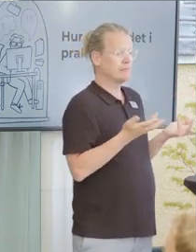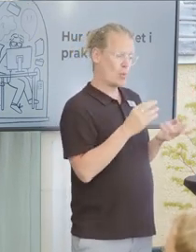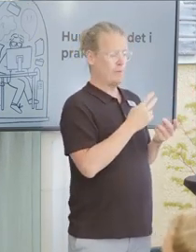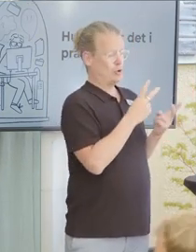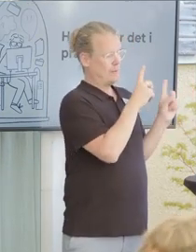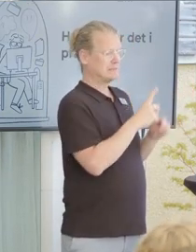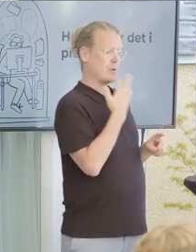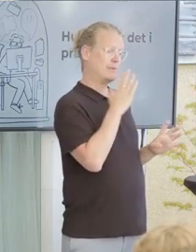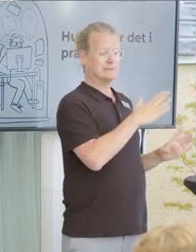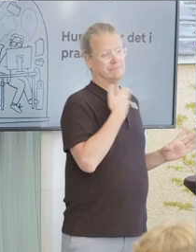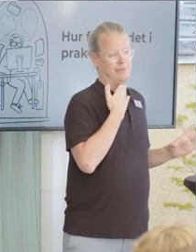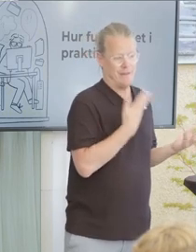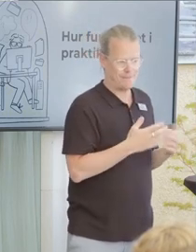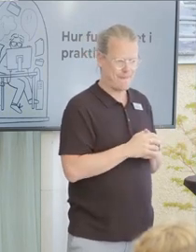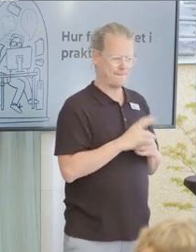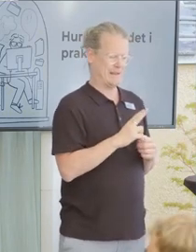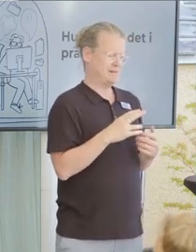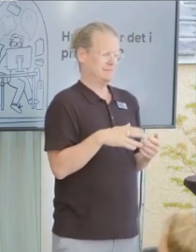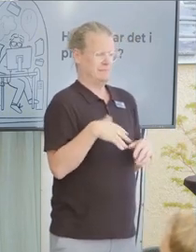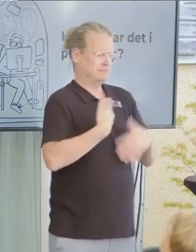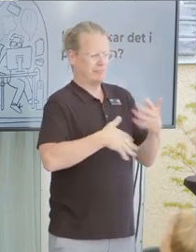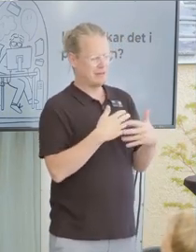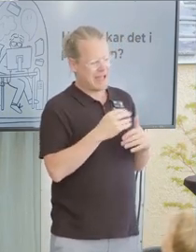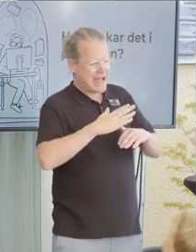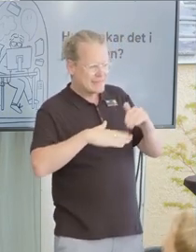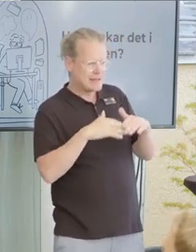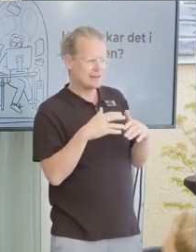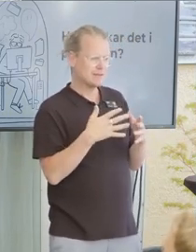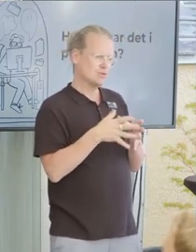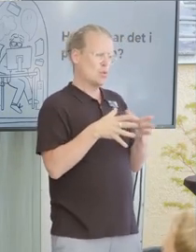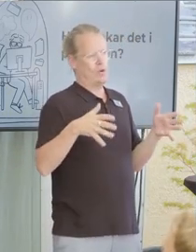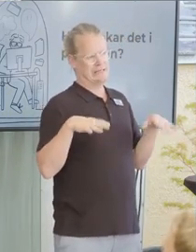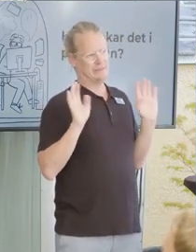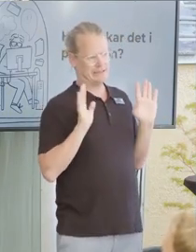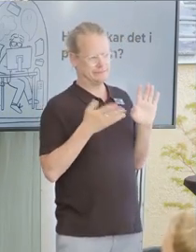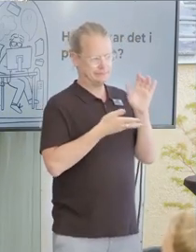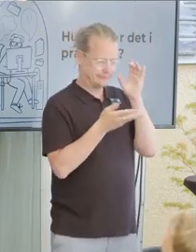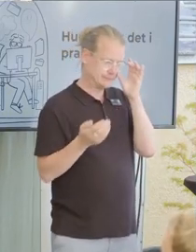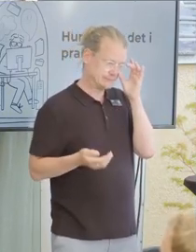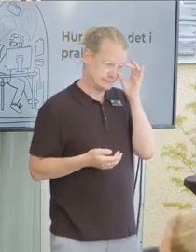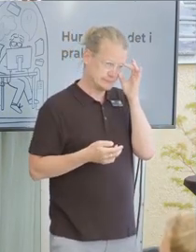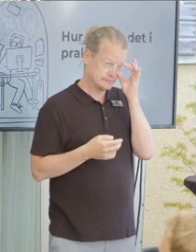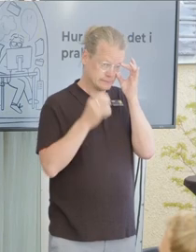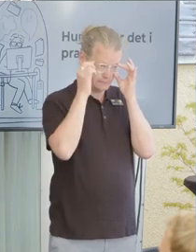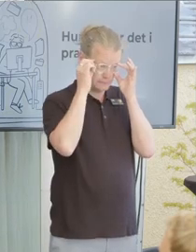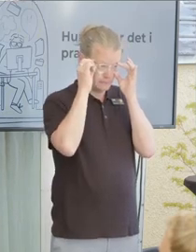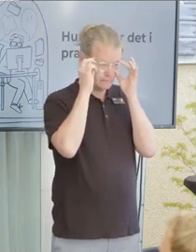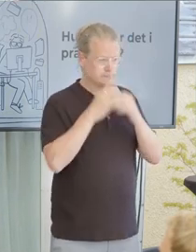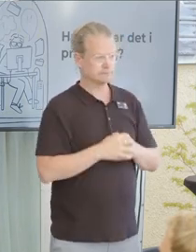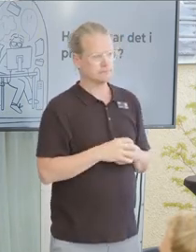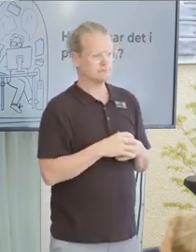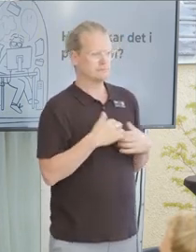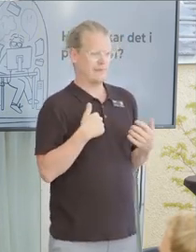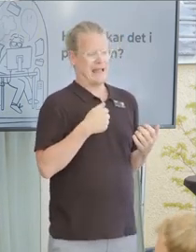måste hantera det med stor respekt så. För det är ju så att vi äger det på ett sätt,